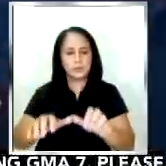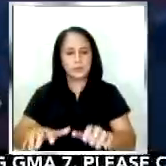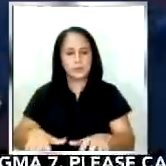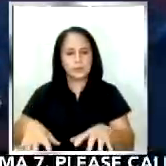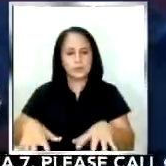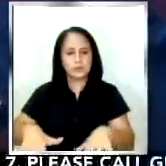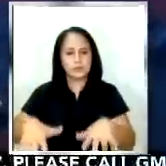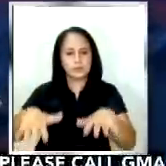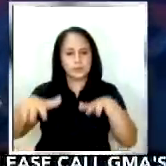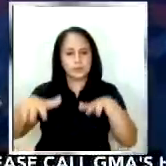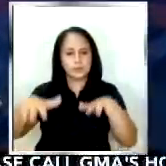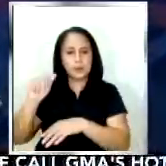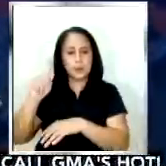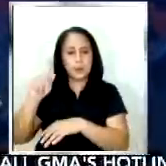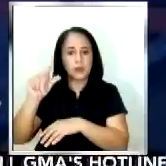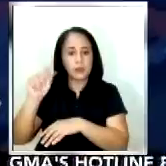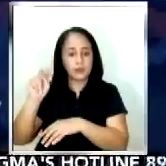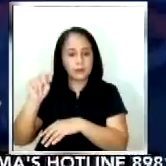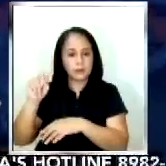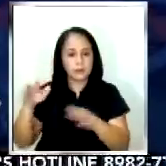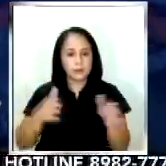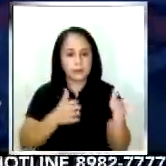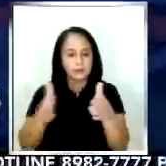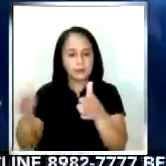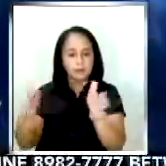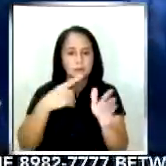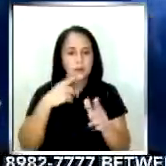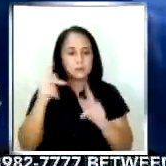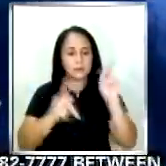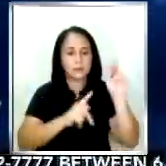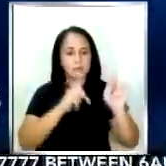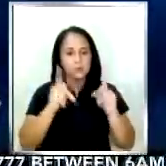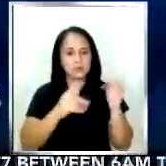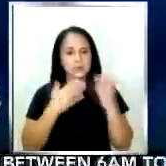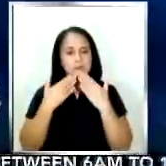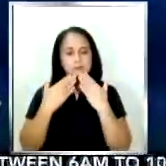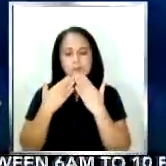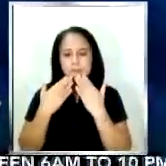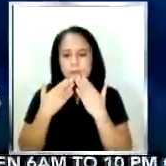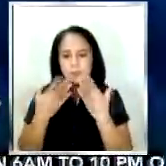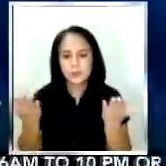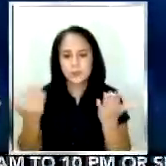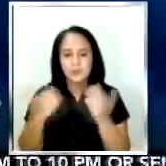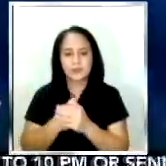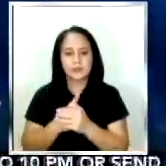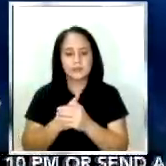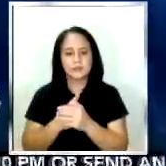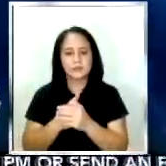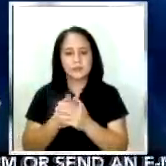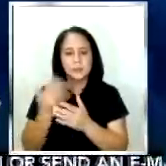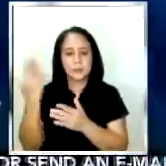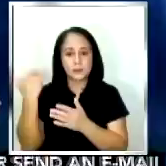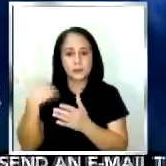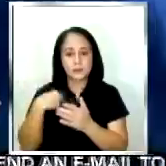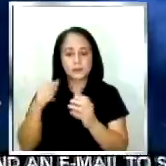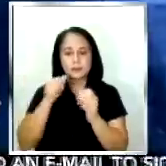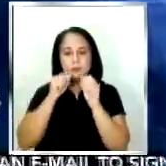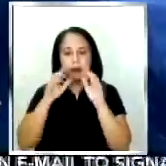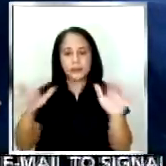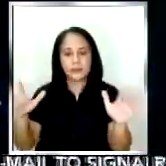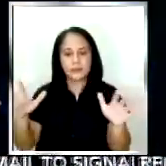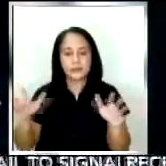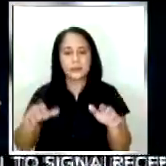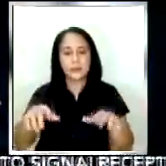sa Kalibo. Pero ang ilang residente pinagpapasalamat pa ito dahil paniwala nila may biyayang hatid ng pag-ulan sa kanilang